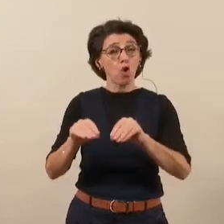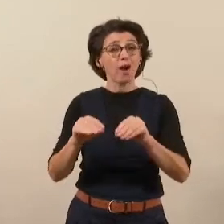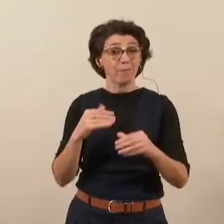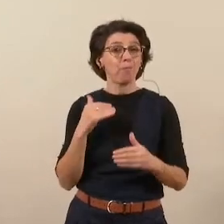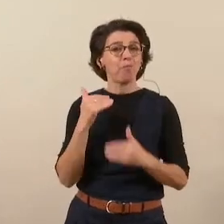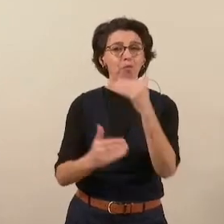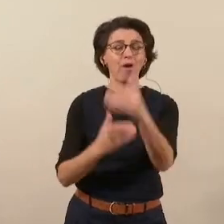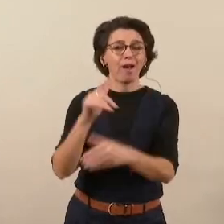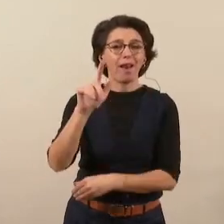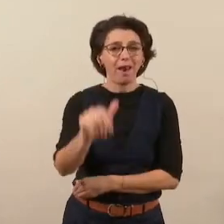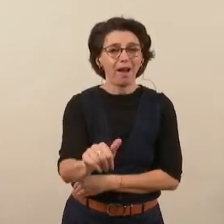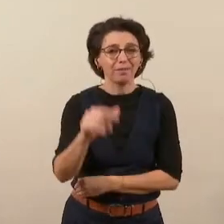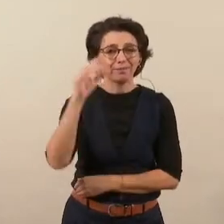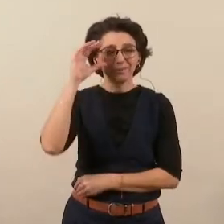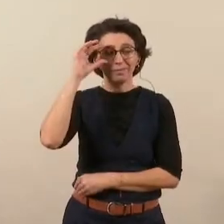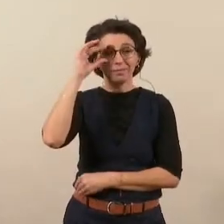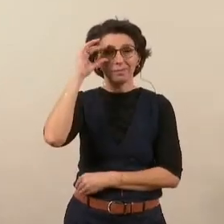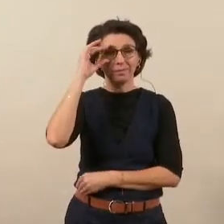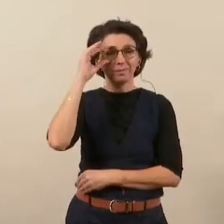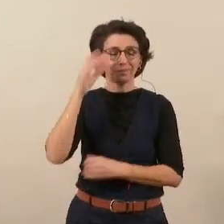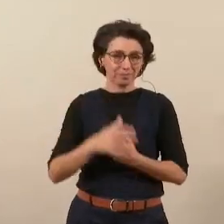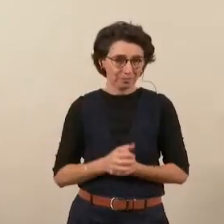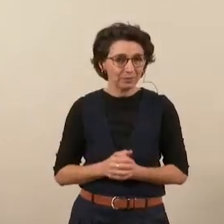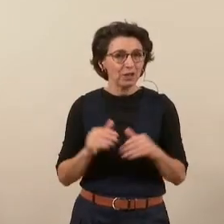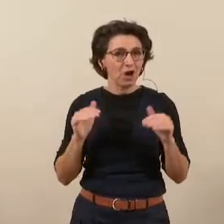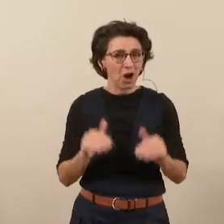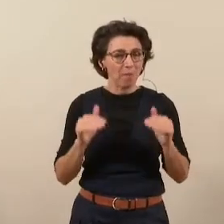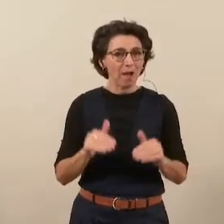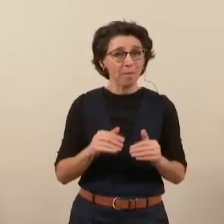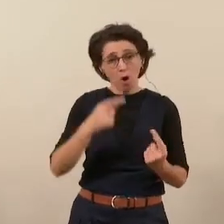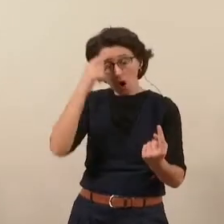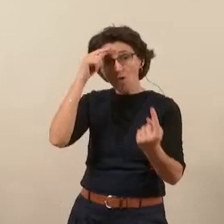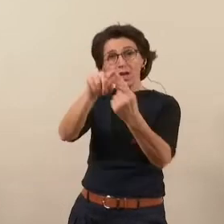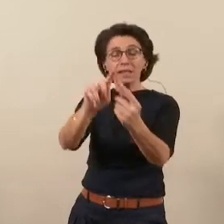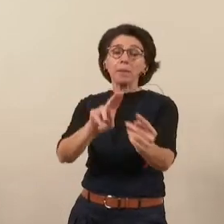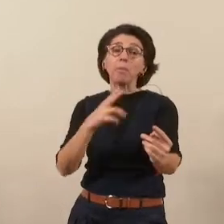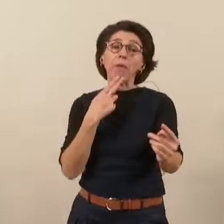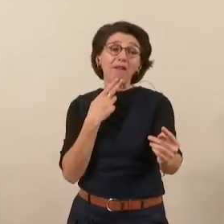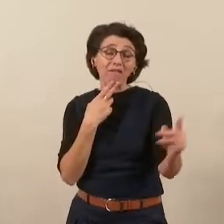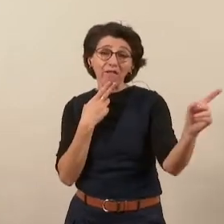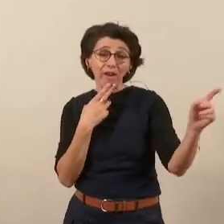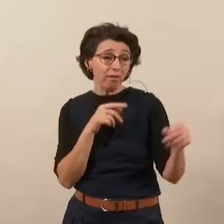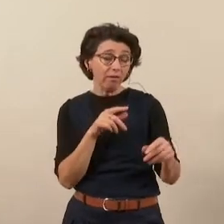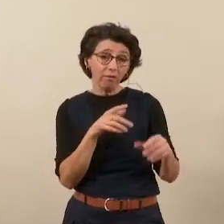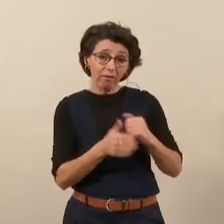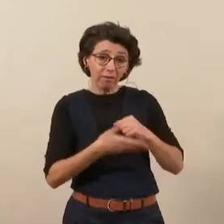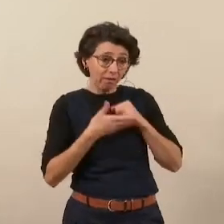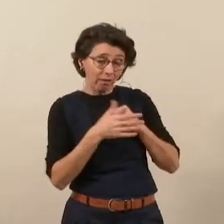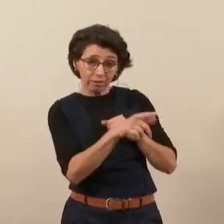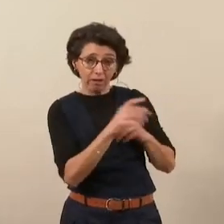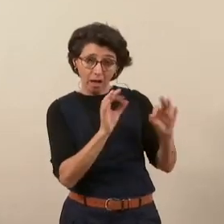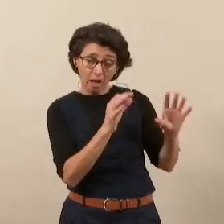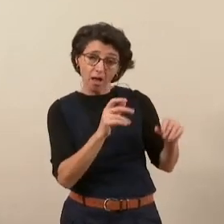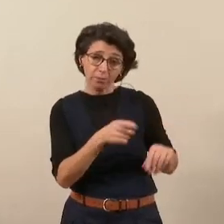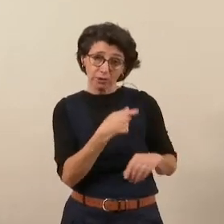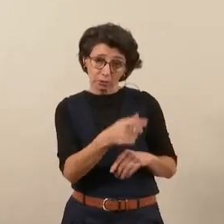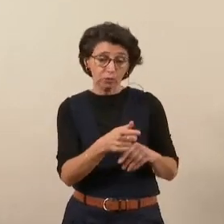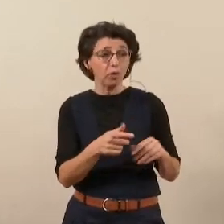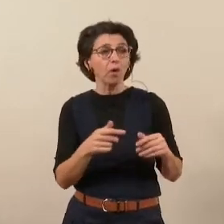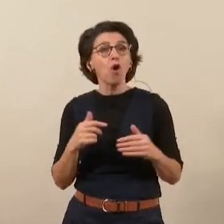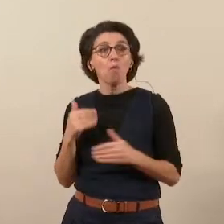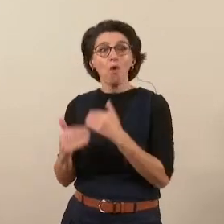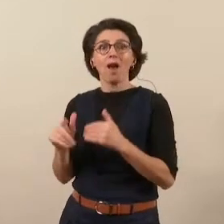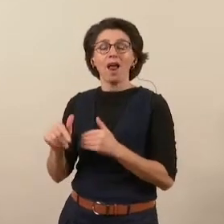mœurs. L'objectif parfait en la matière n'est pas né avec vous et ne mourra pas avec vous. Les progrès